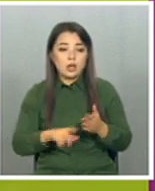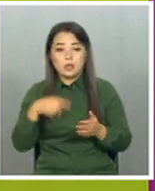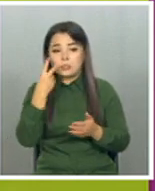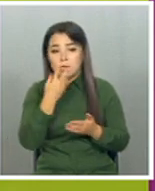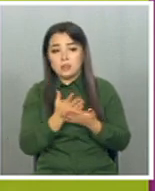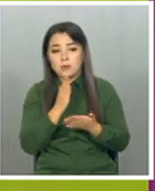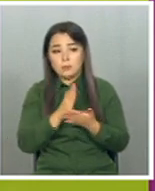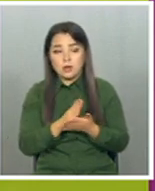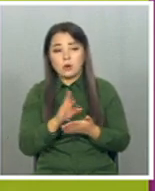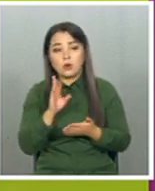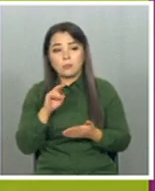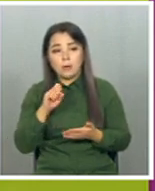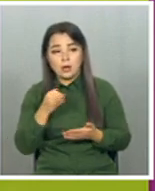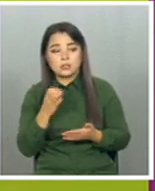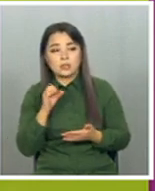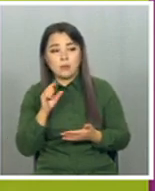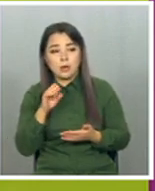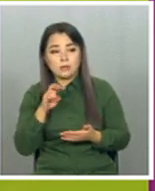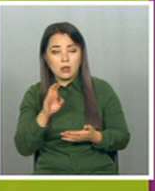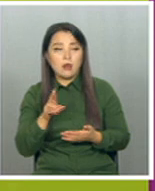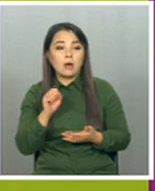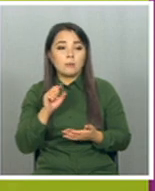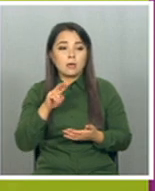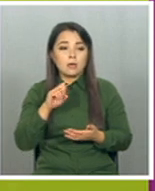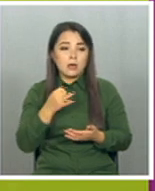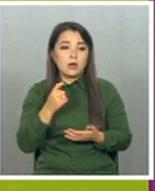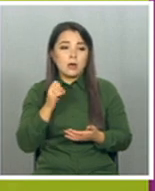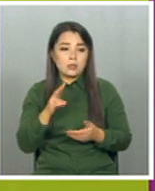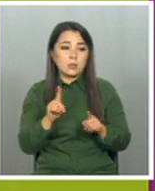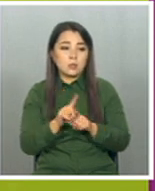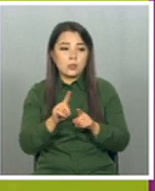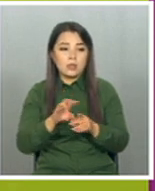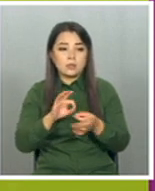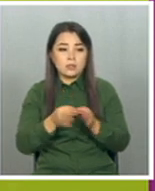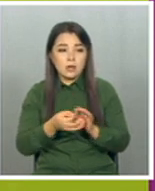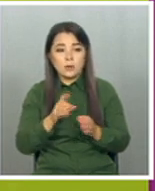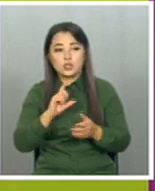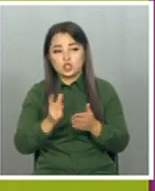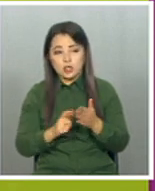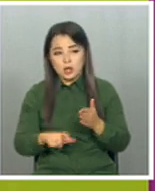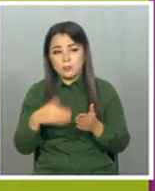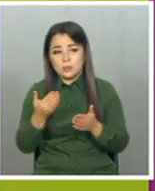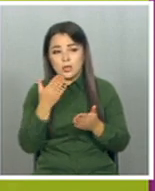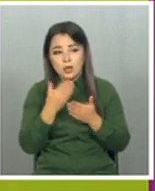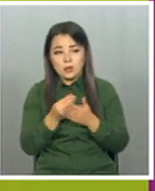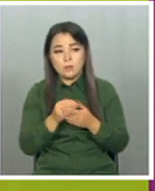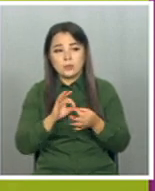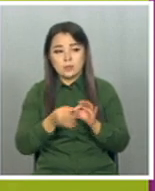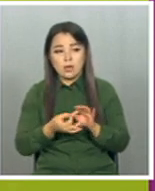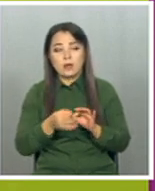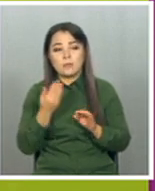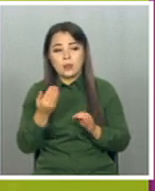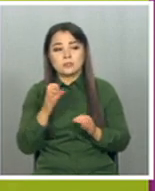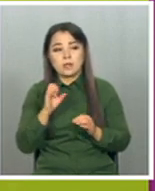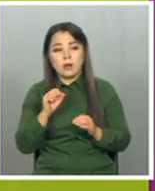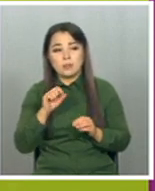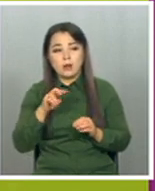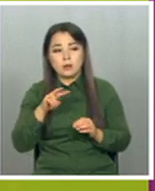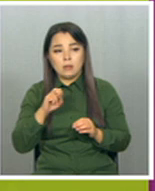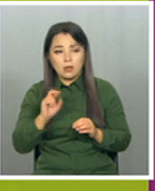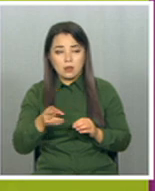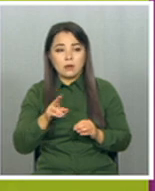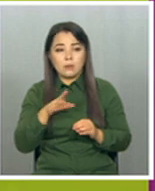Көкбайдың Сабалақ, Абылайхан әңгімесі деген жырлары, Олжабай Нұралыұлының Сабалақ Абылайхан деген жыры,